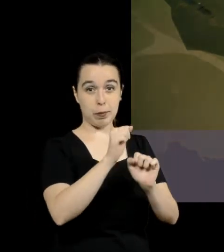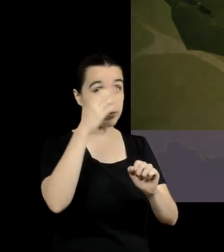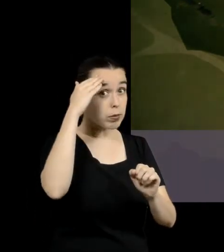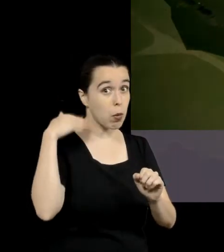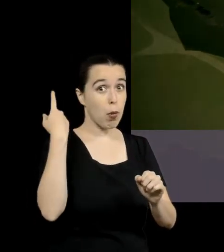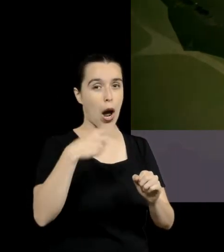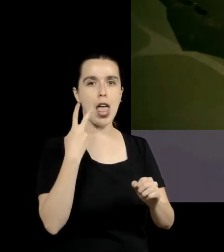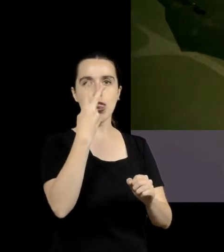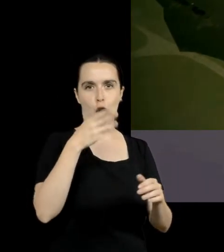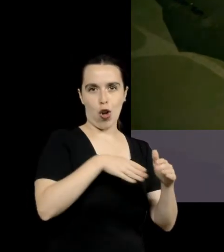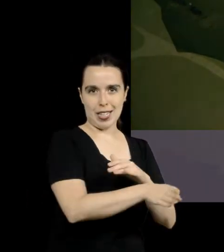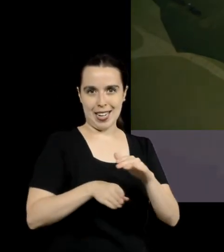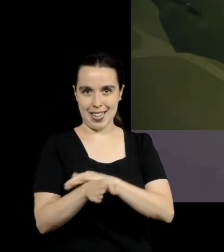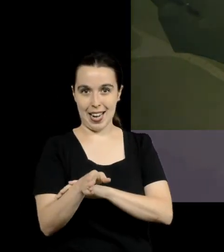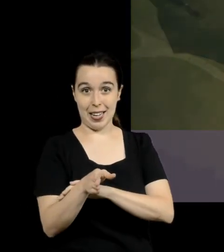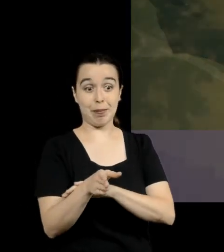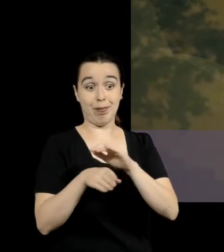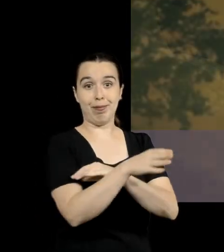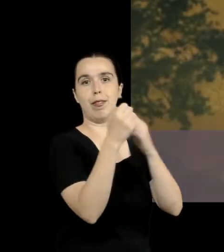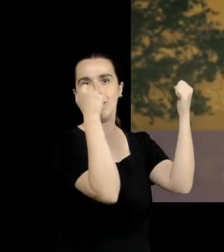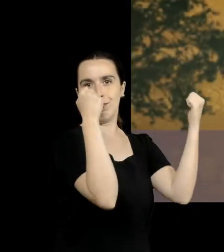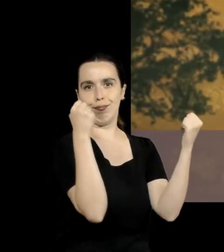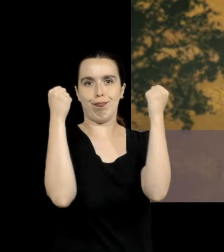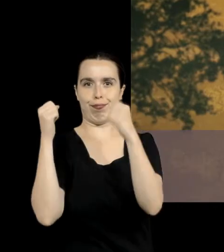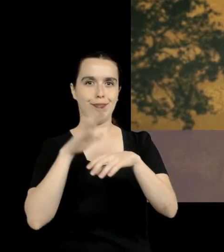extrems protegien els dos únics accessos.